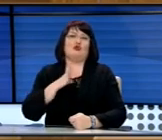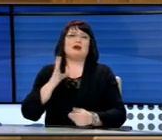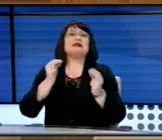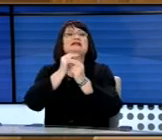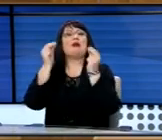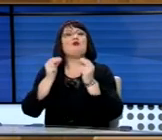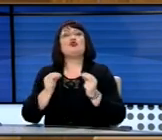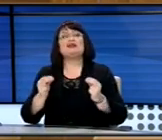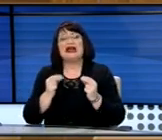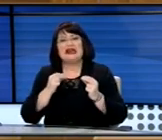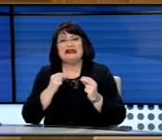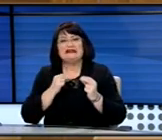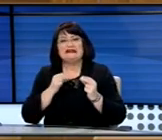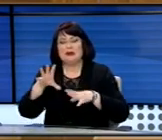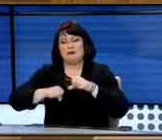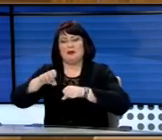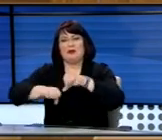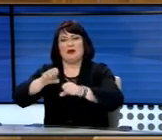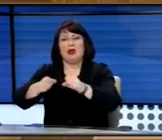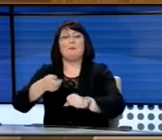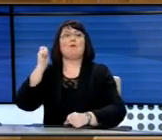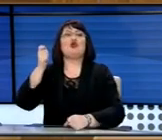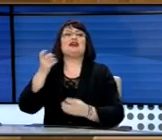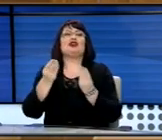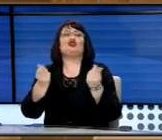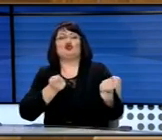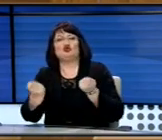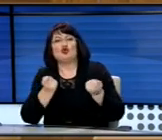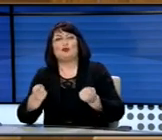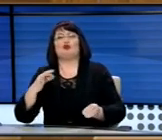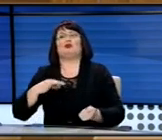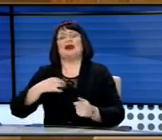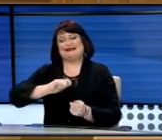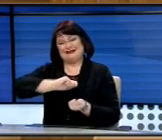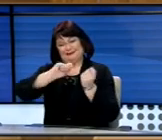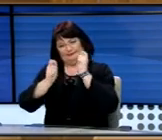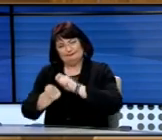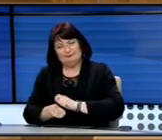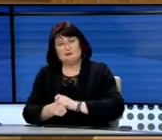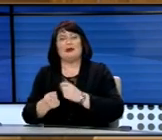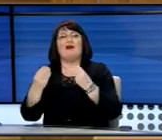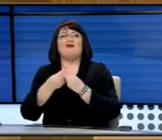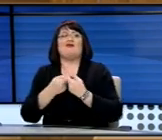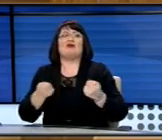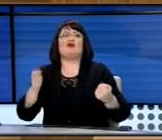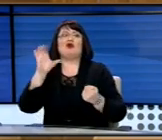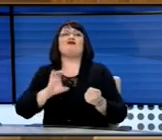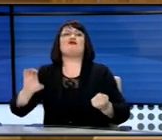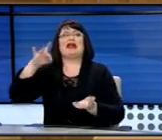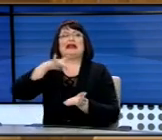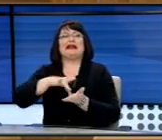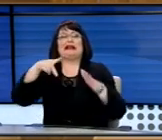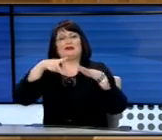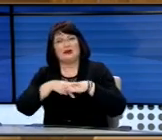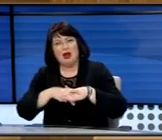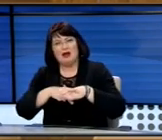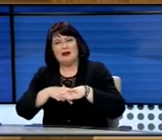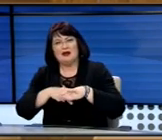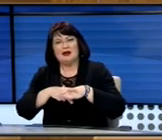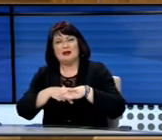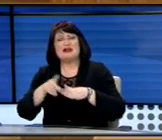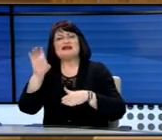της επεκτατικής πολιτικής διαχείρισης και της πράσινης μετάβασης που εφαρμόζει η Ευρωπαϊκή Κεντρική Τράπεζα και